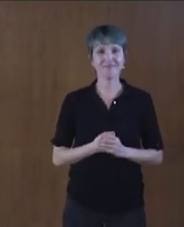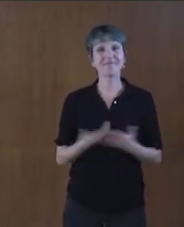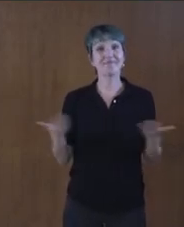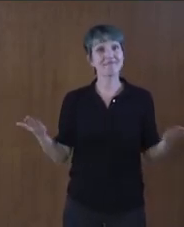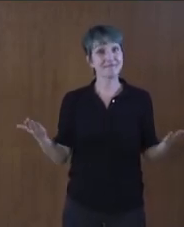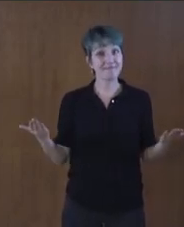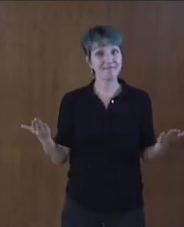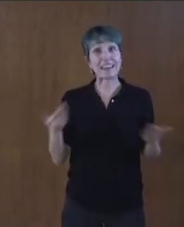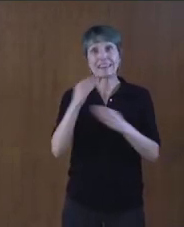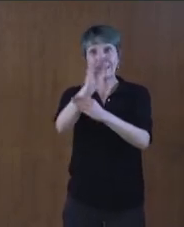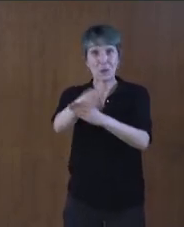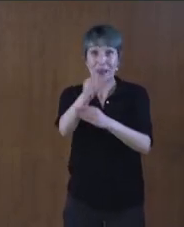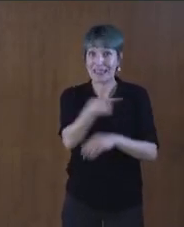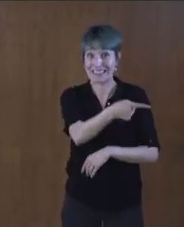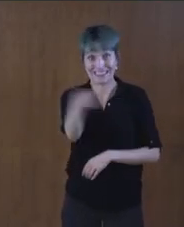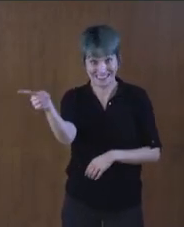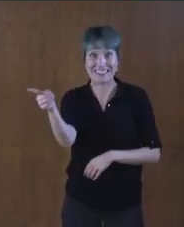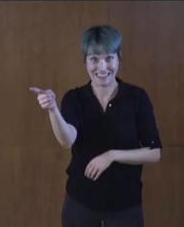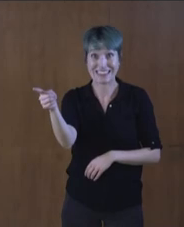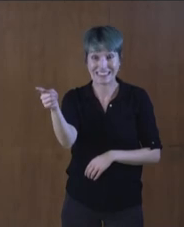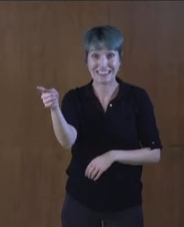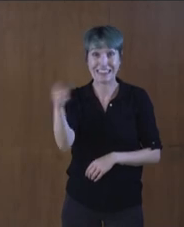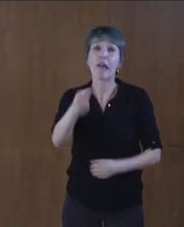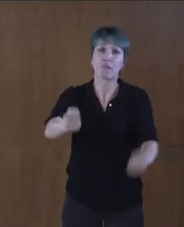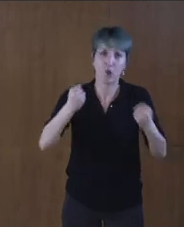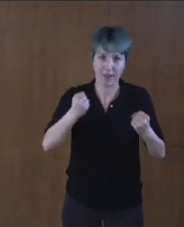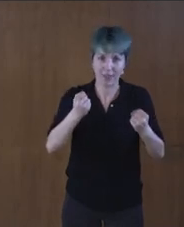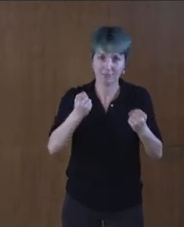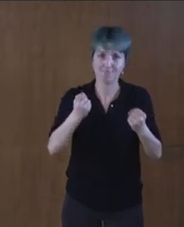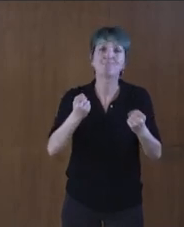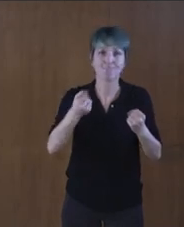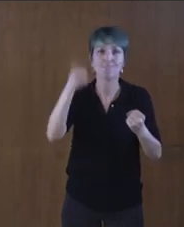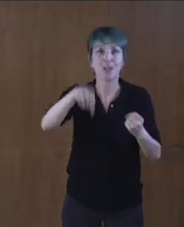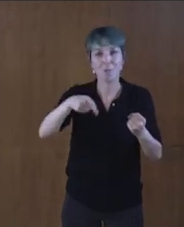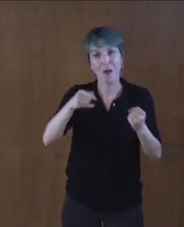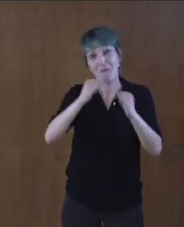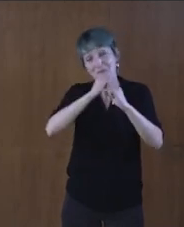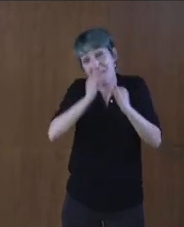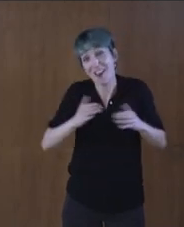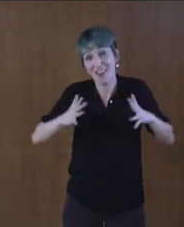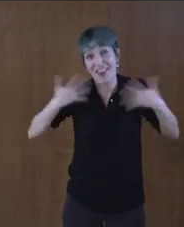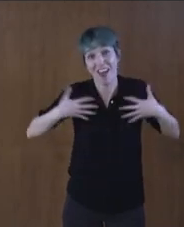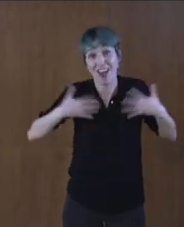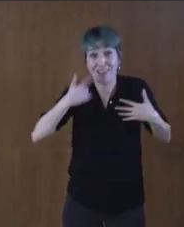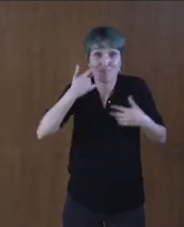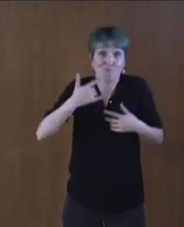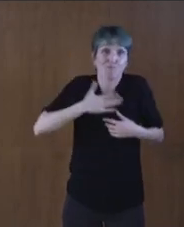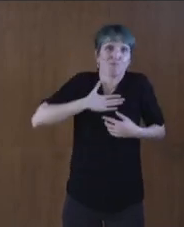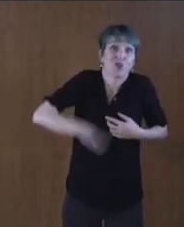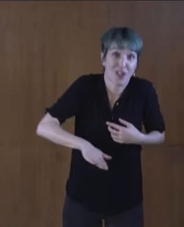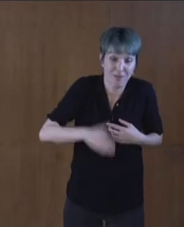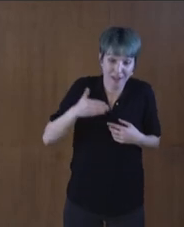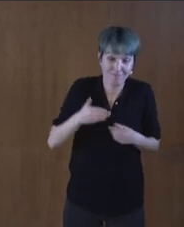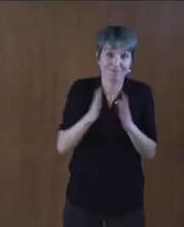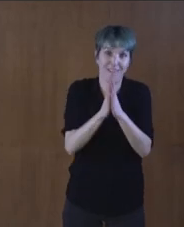Molta cura i tanta força i felicitat com sigui possible per aquest